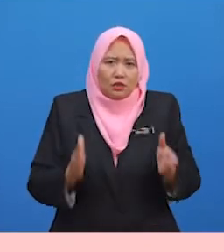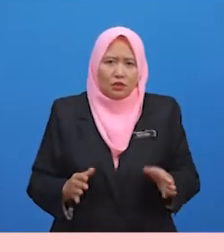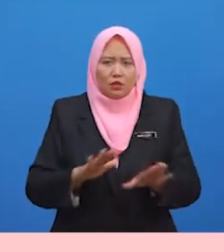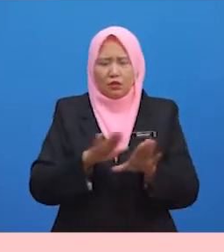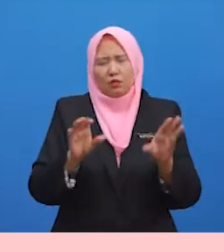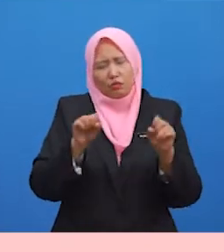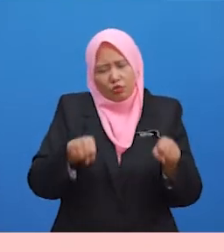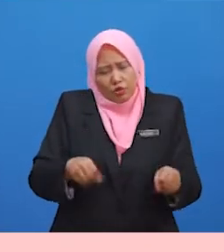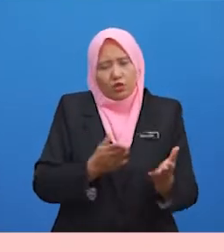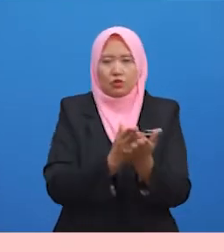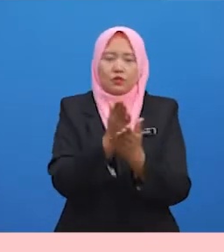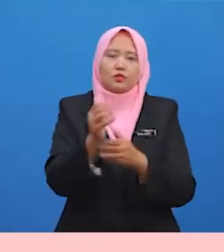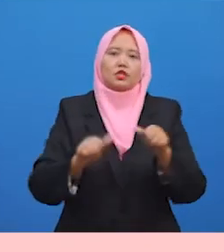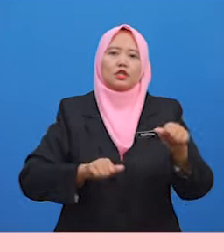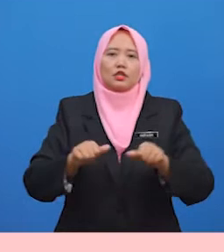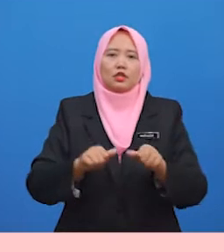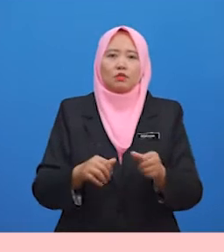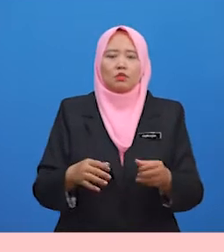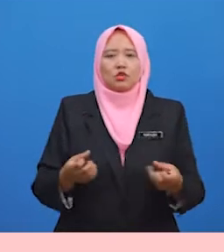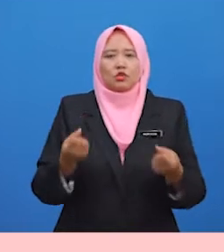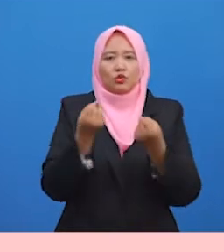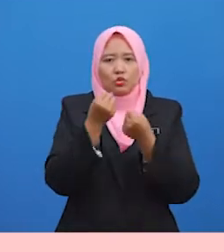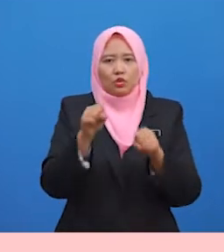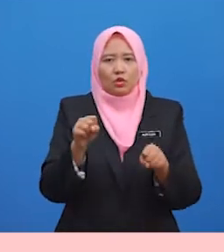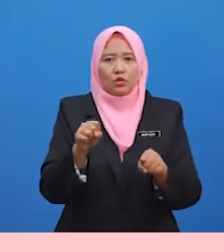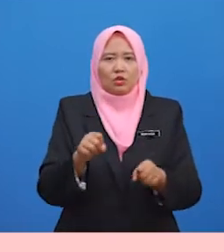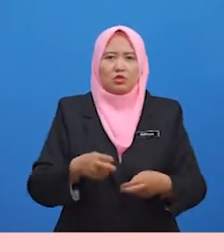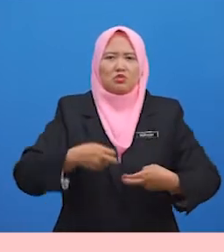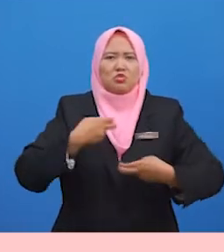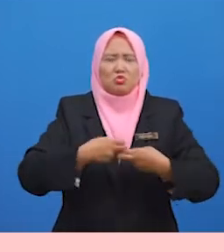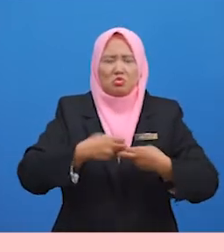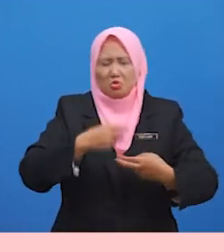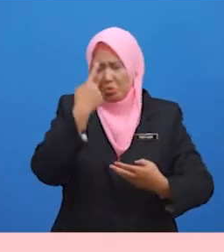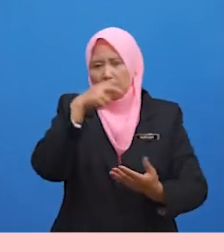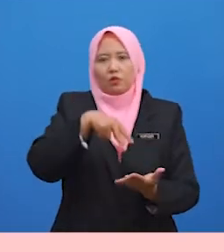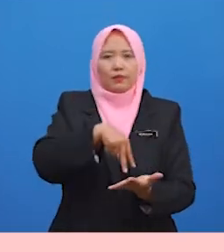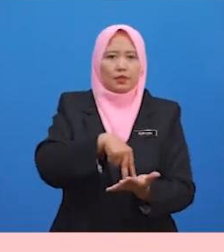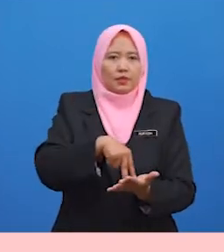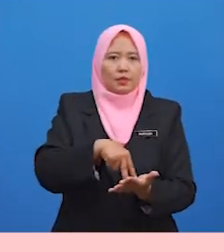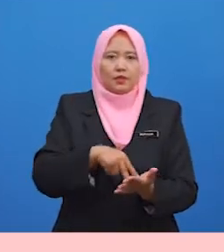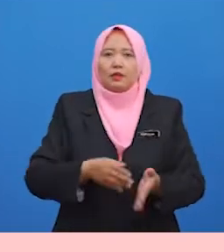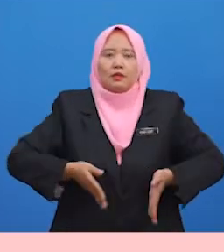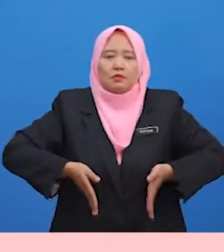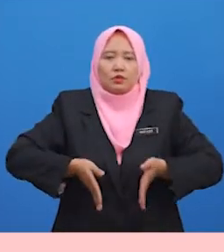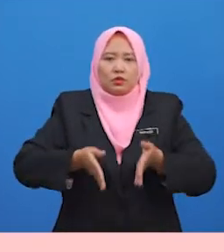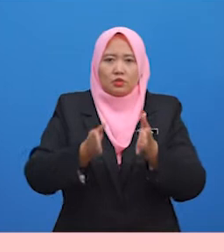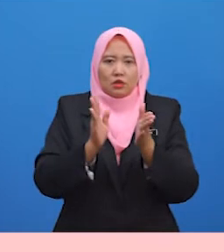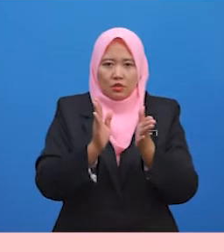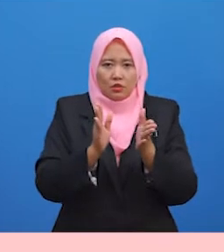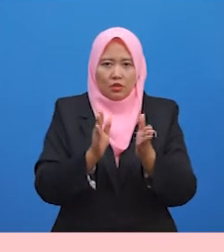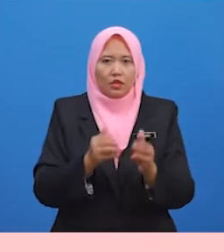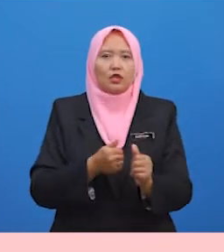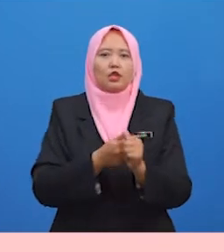berupaya meneruskan aktiviti sukan dan mengalami kesukaran untuk berdiri atau berjalan bergantung kepada